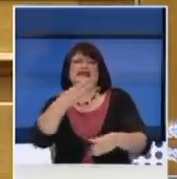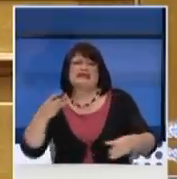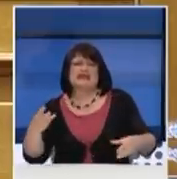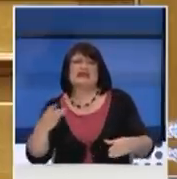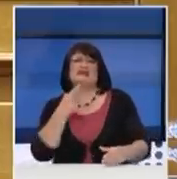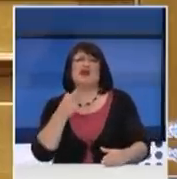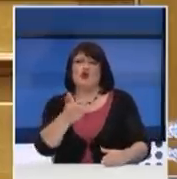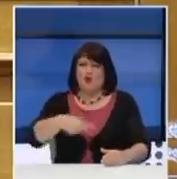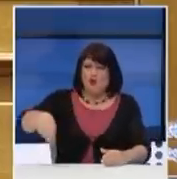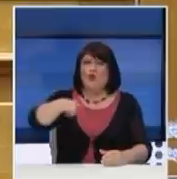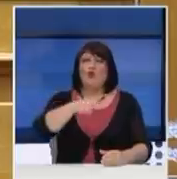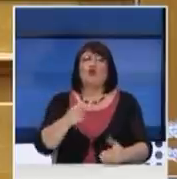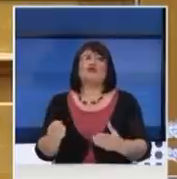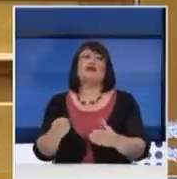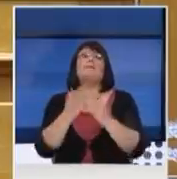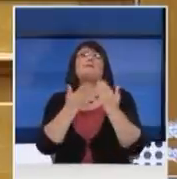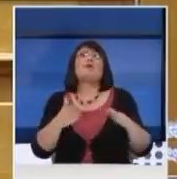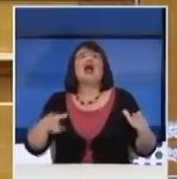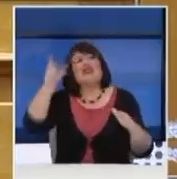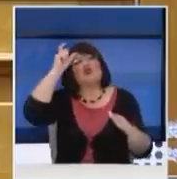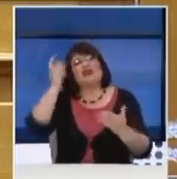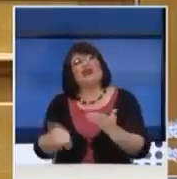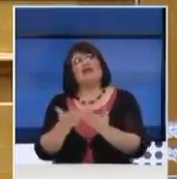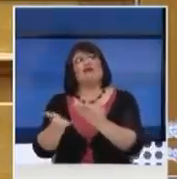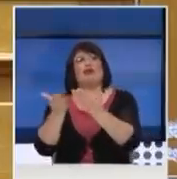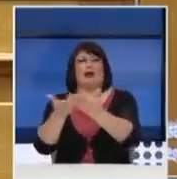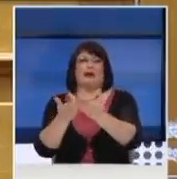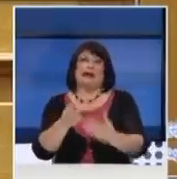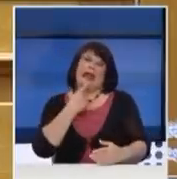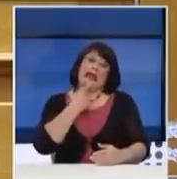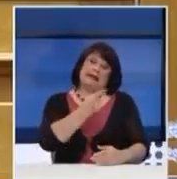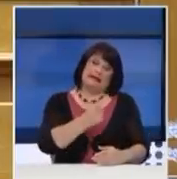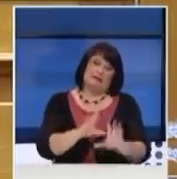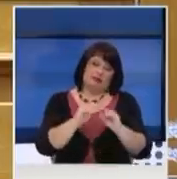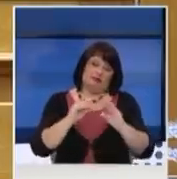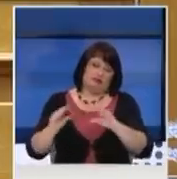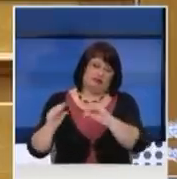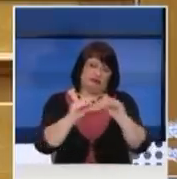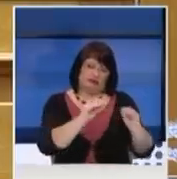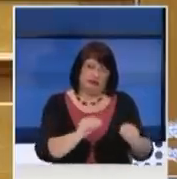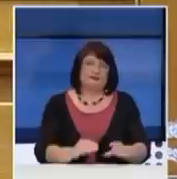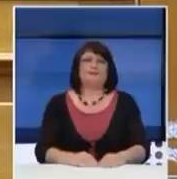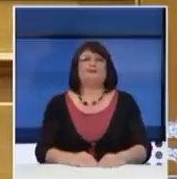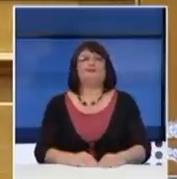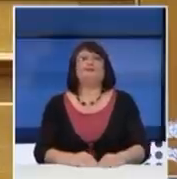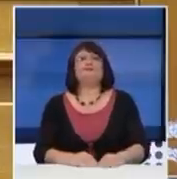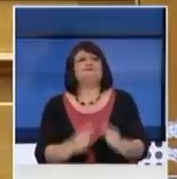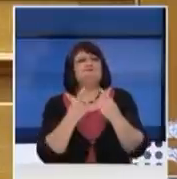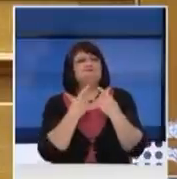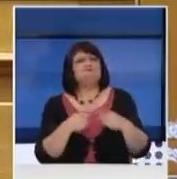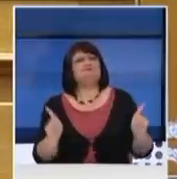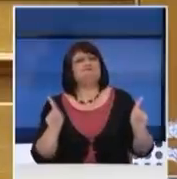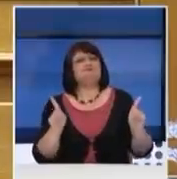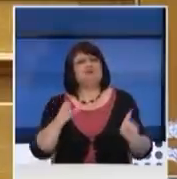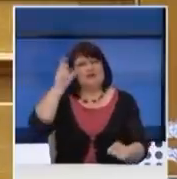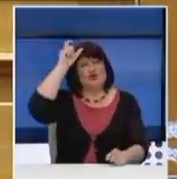ότι υπηρετούν και εξυπηρετούν την τουρκική προπαγάνδα. Και βγάζετε δηλώσεις, και σε εμάς το λέγατε αυτό, διαφόρων περίεργων τύπων